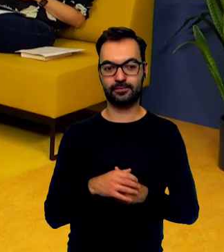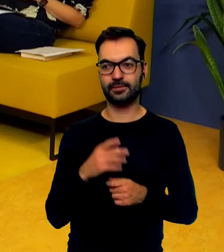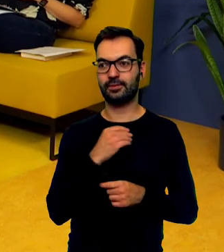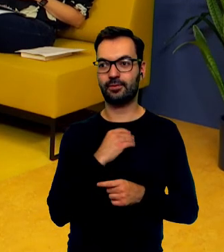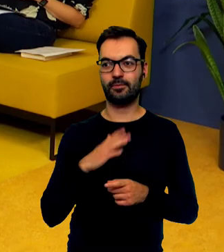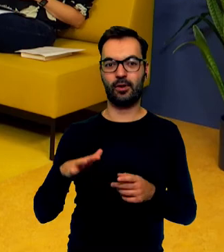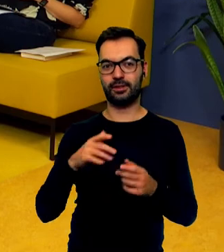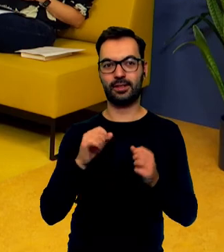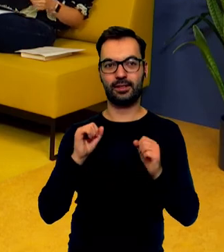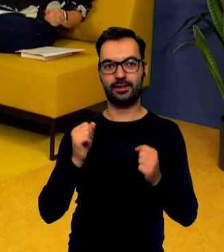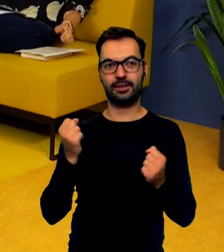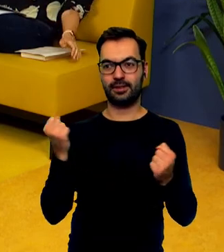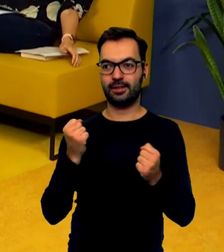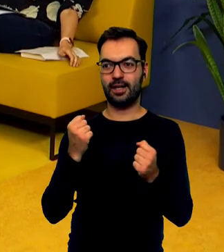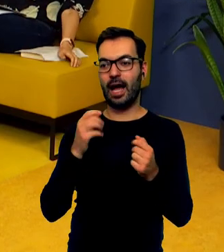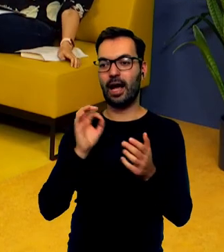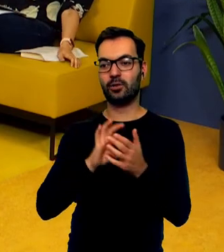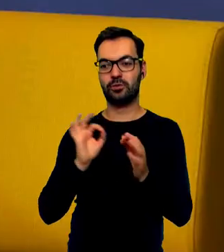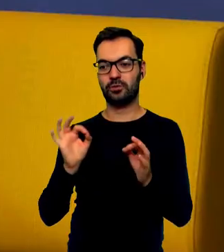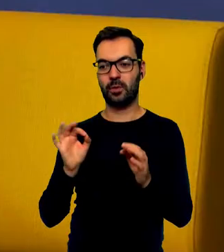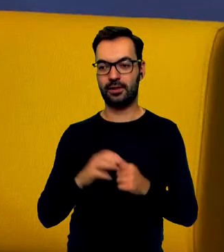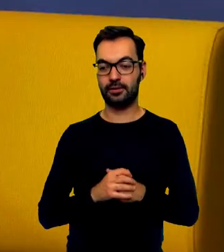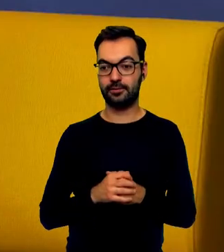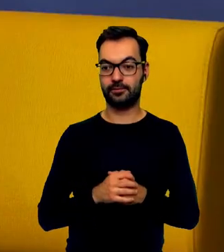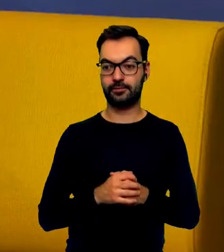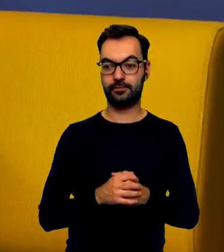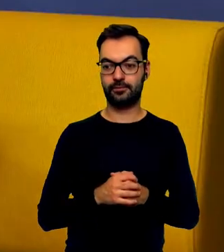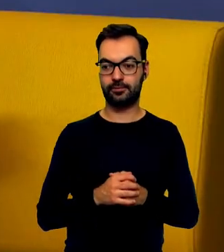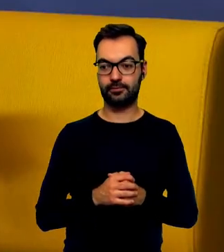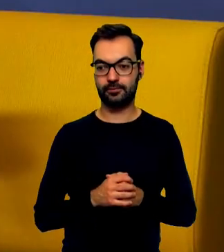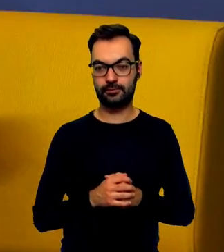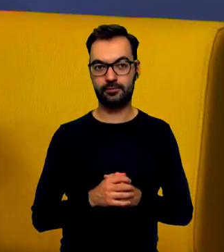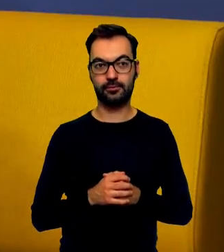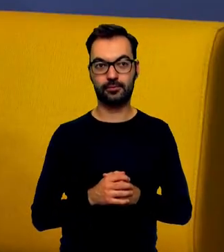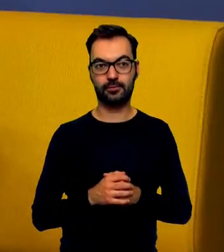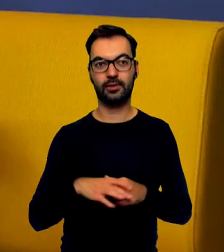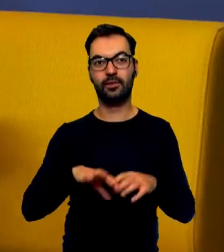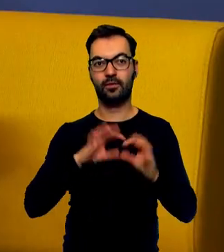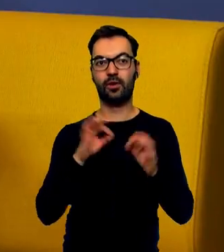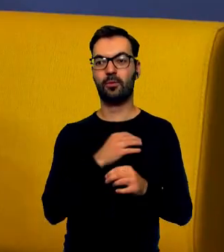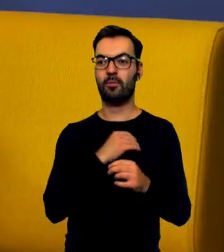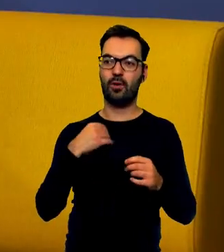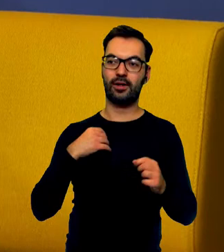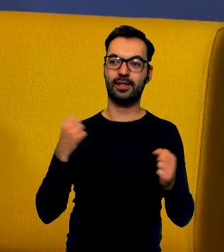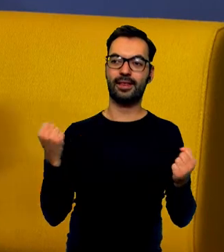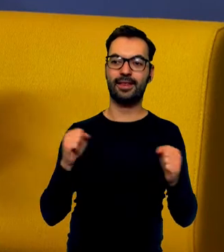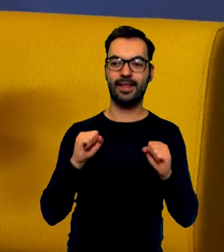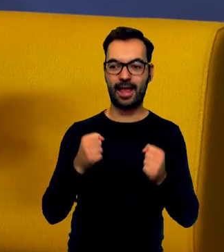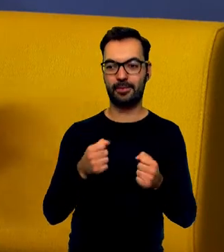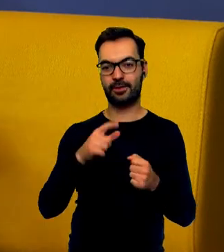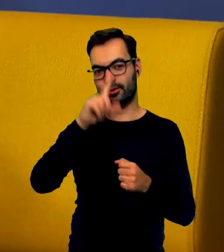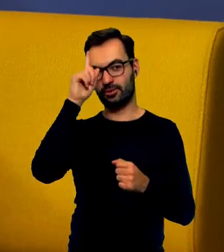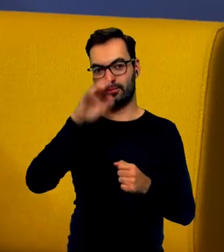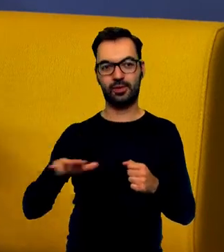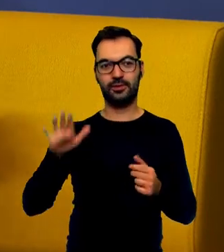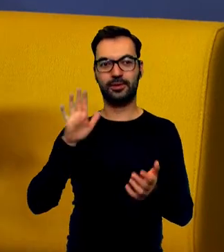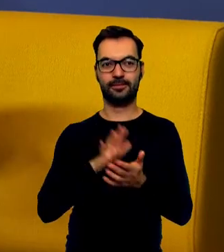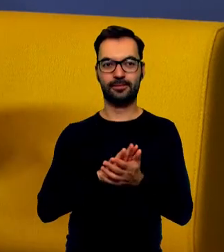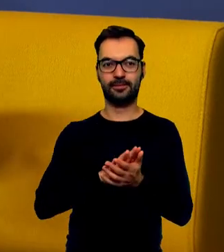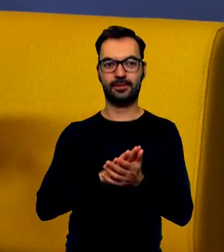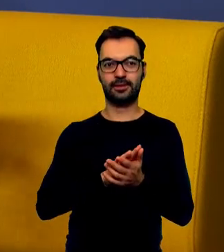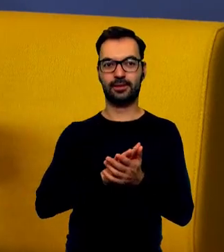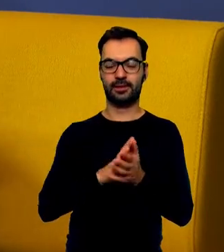w Polsce jest też bardzo silnie obecna. Ta dynamika w ogóle w Polsce, mam wrażenie, społeczeństwo ma tendencję do